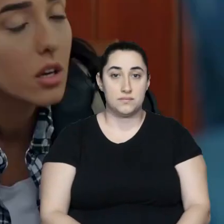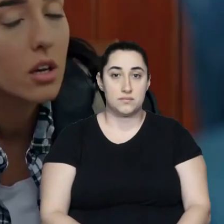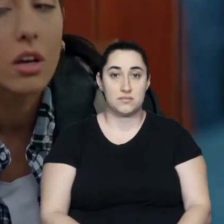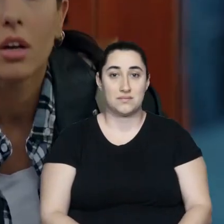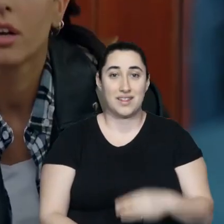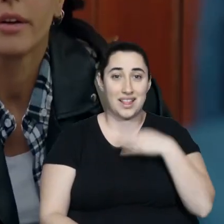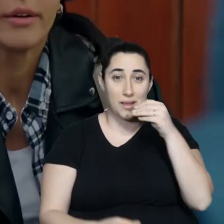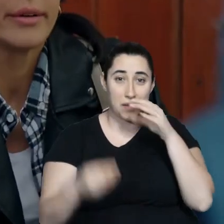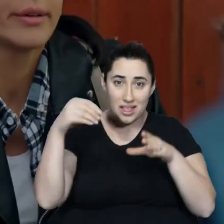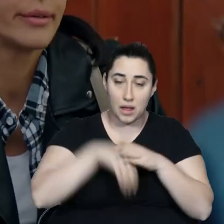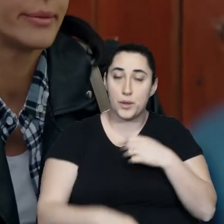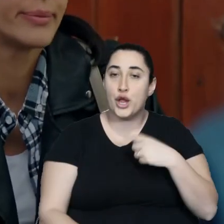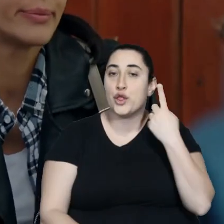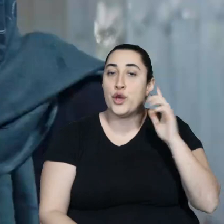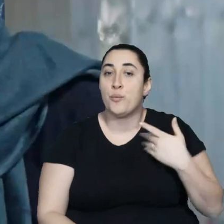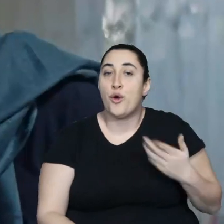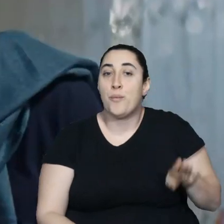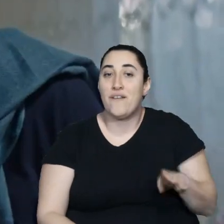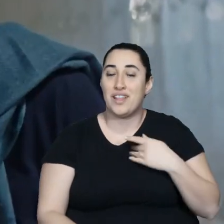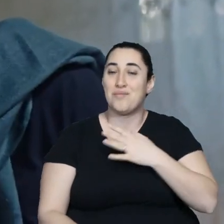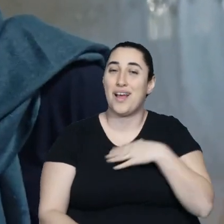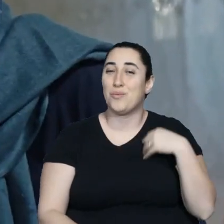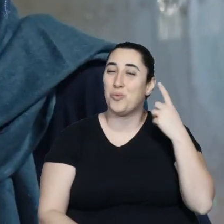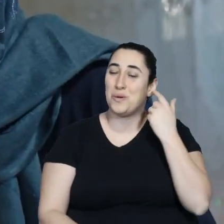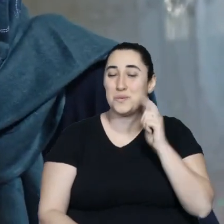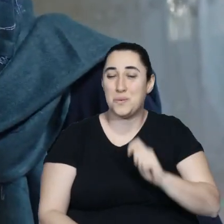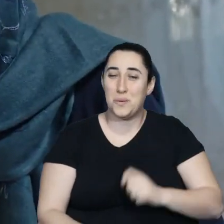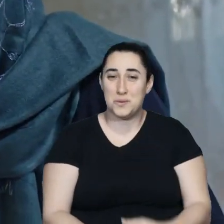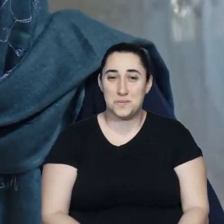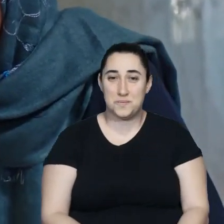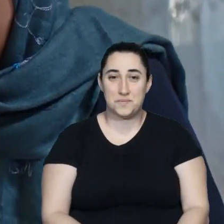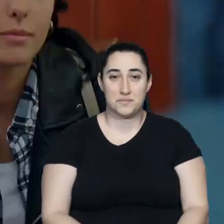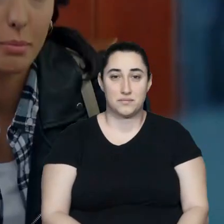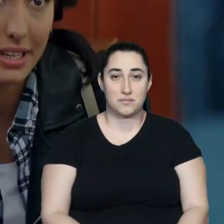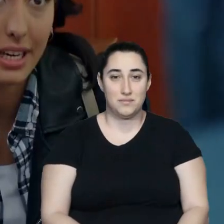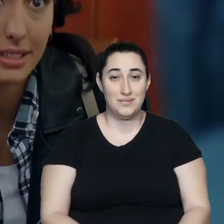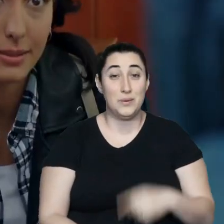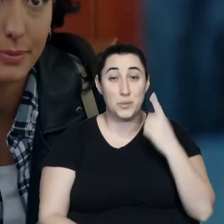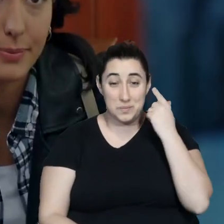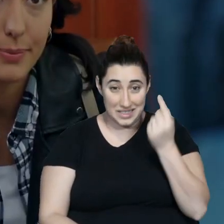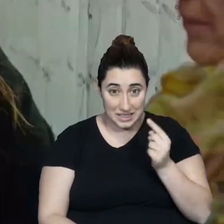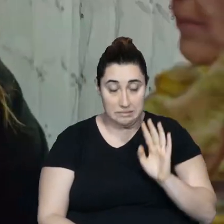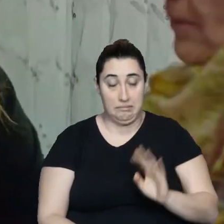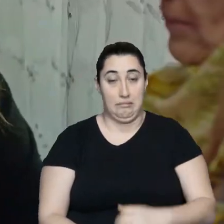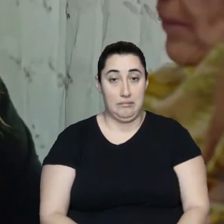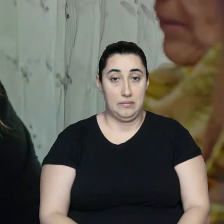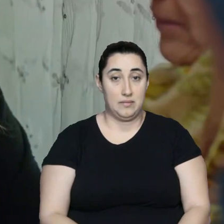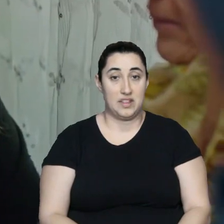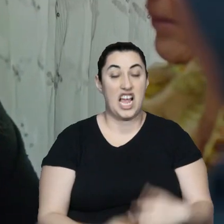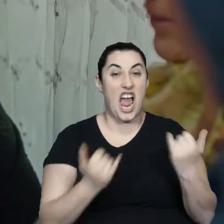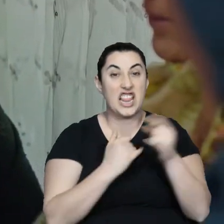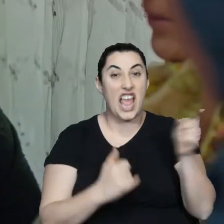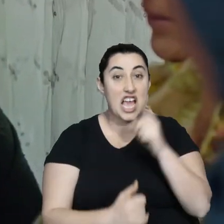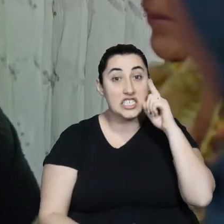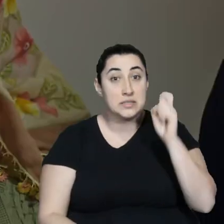mı? Duymuyorum evladım. Annemin kulakları ağır eşitir biraz. Biraz. Kardeş